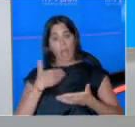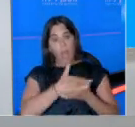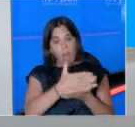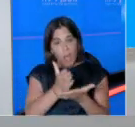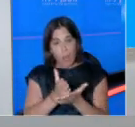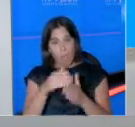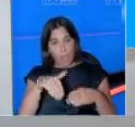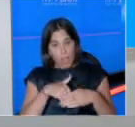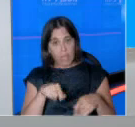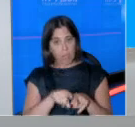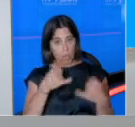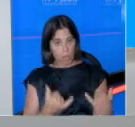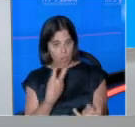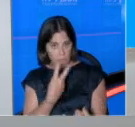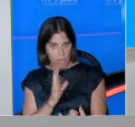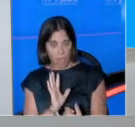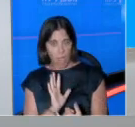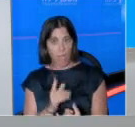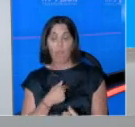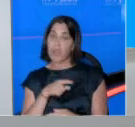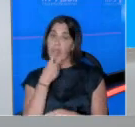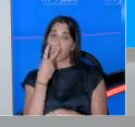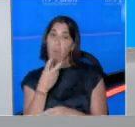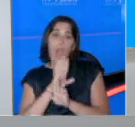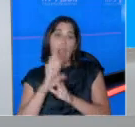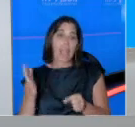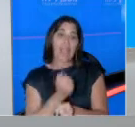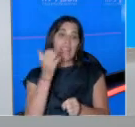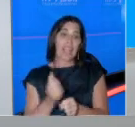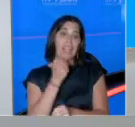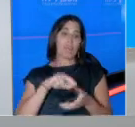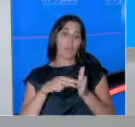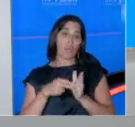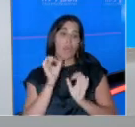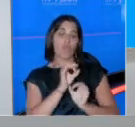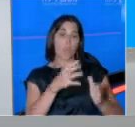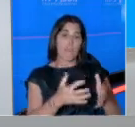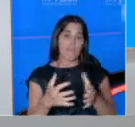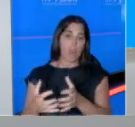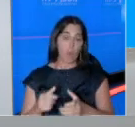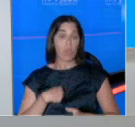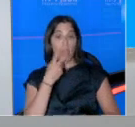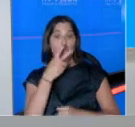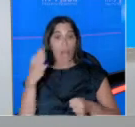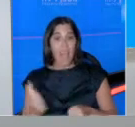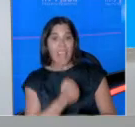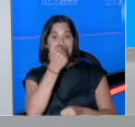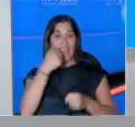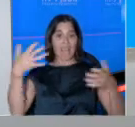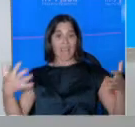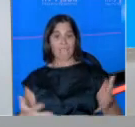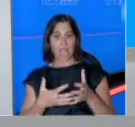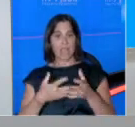התיקים, כמו שזה נראה כרגע, אני לא רואה רק הישגים פוליטיים של מפלגות כאלה ואחרות, אני רואה הישג